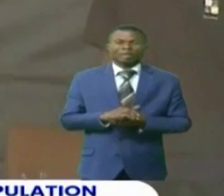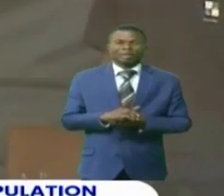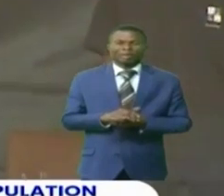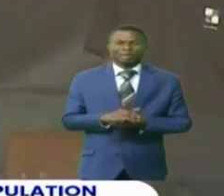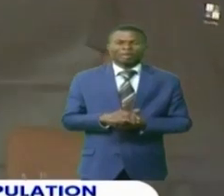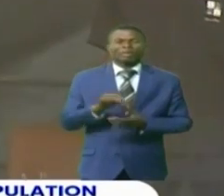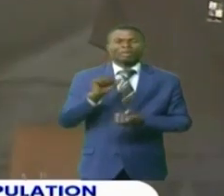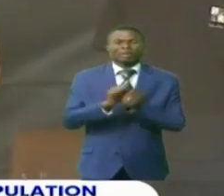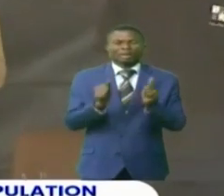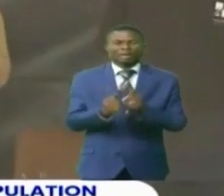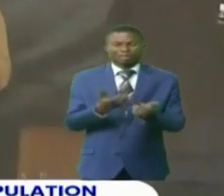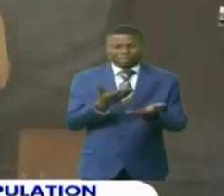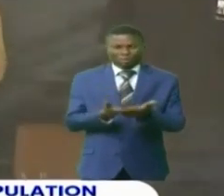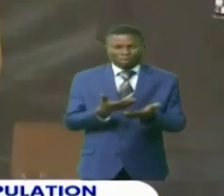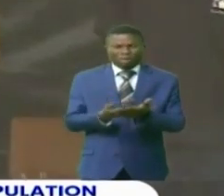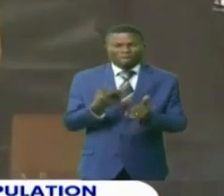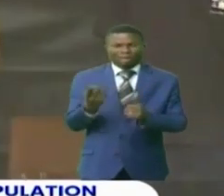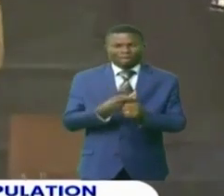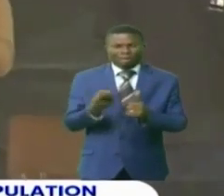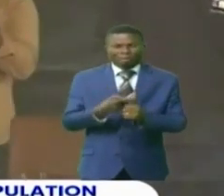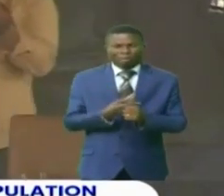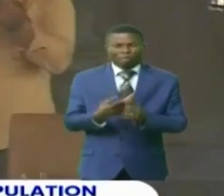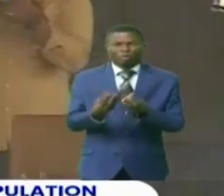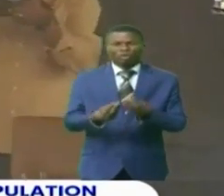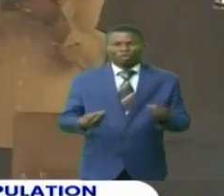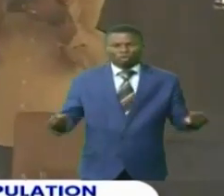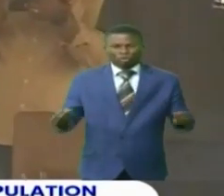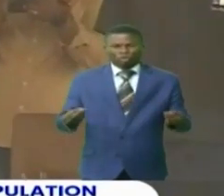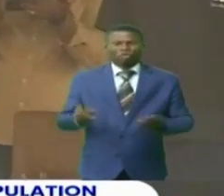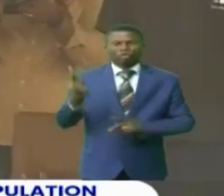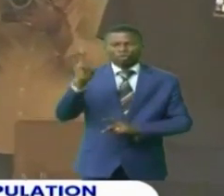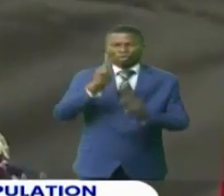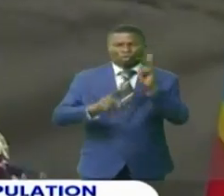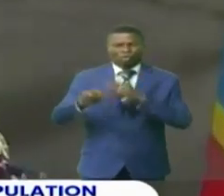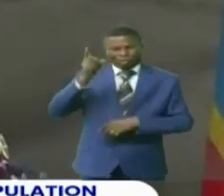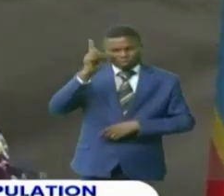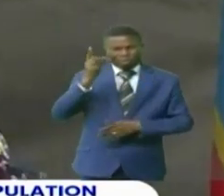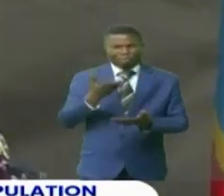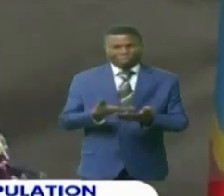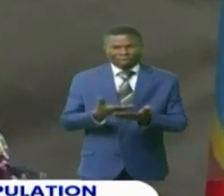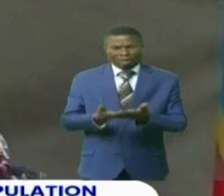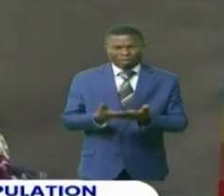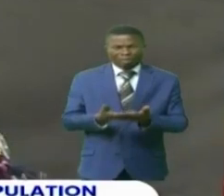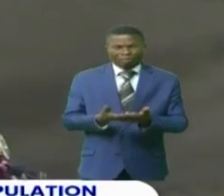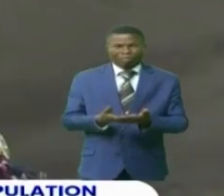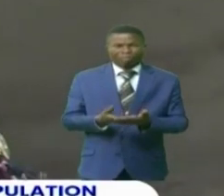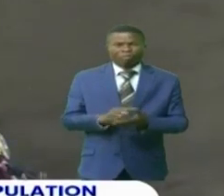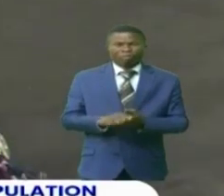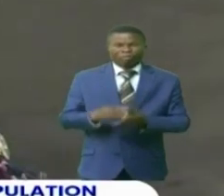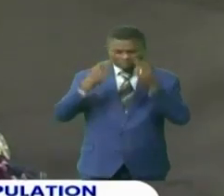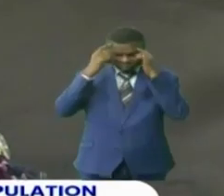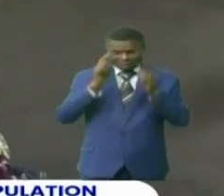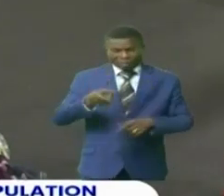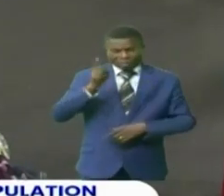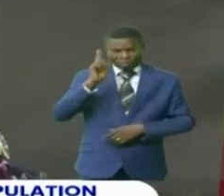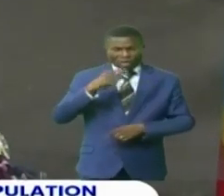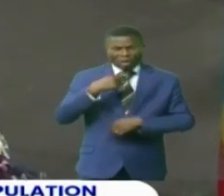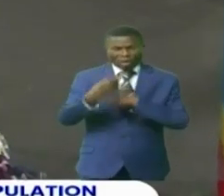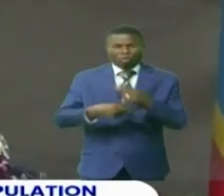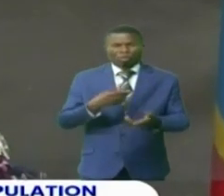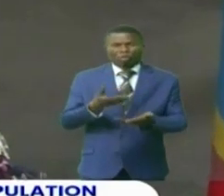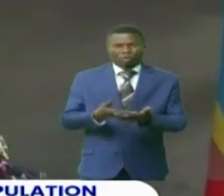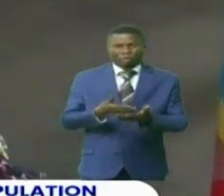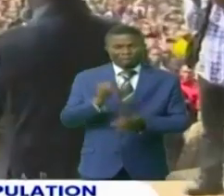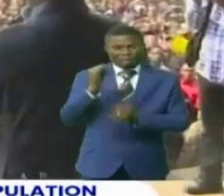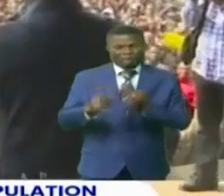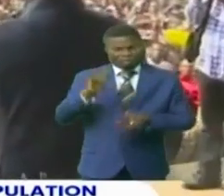likambo oyo babengi bolamu ya peuple. Décision ya liboso tobandaka na yango soki